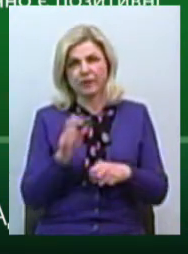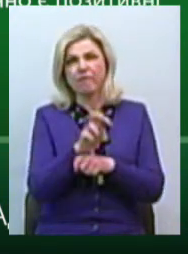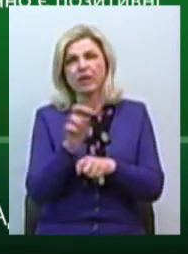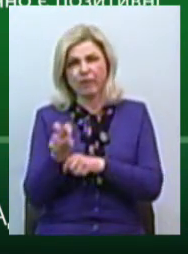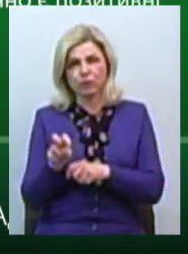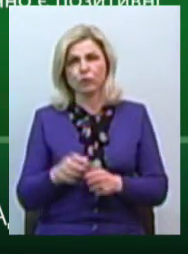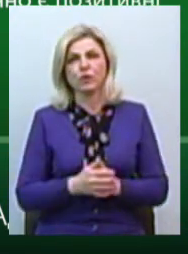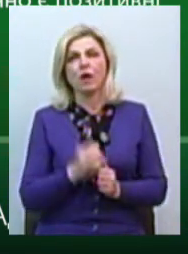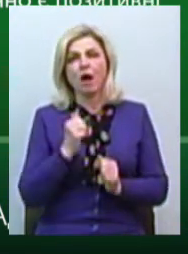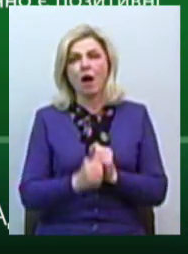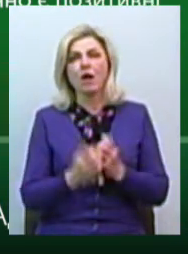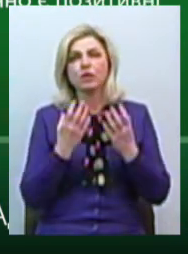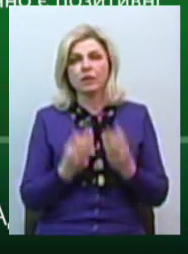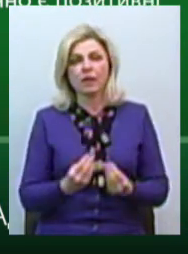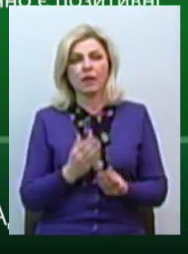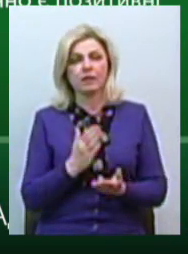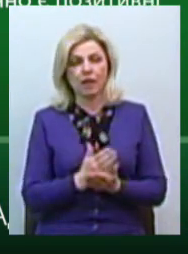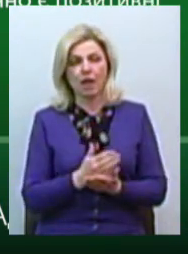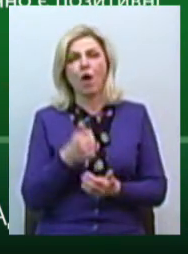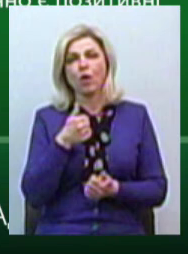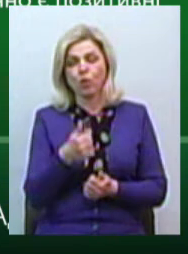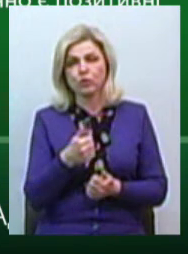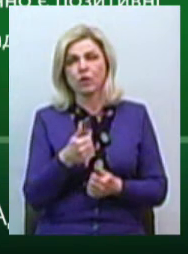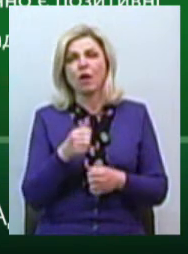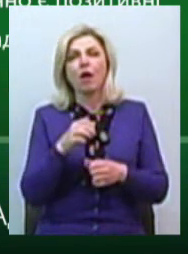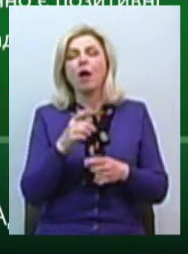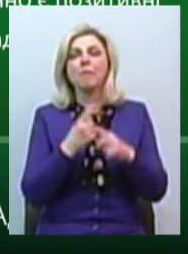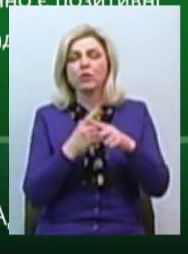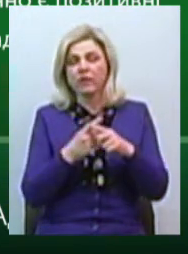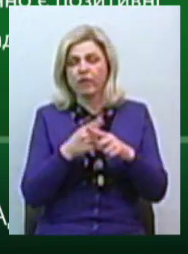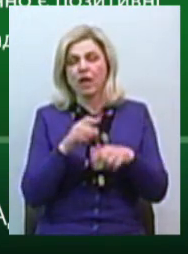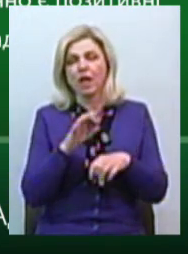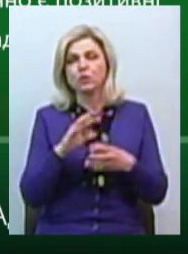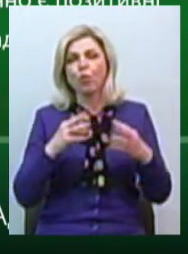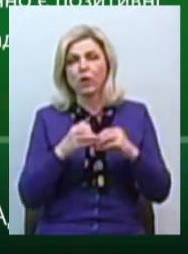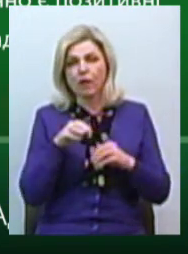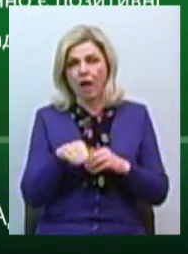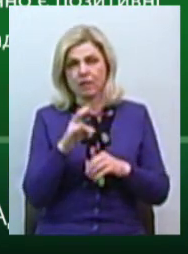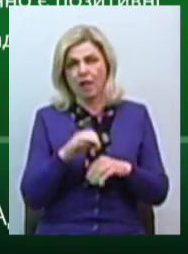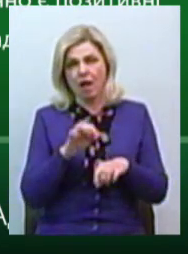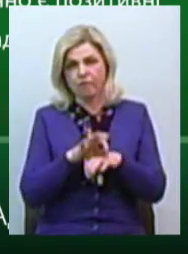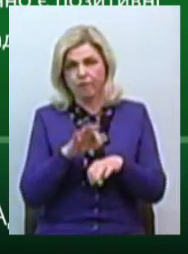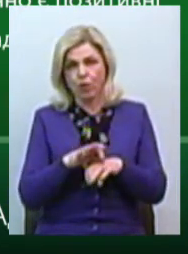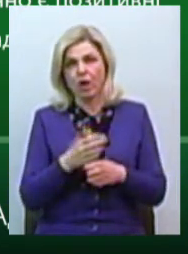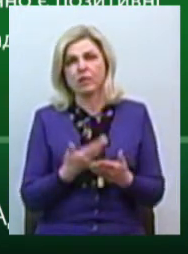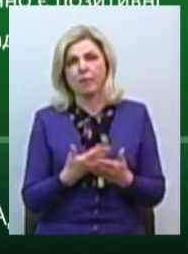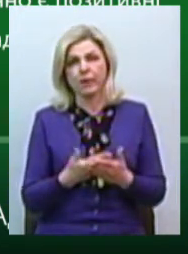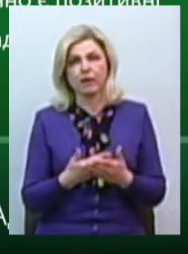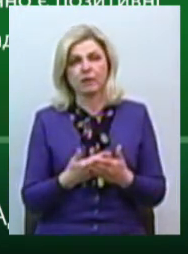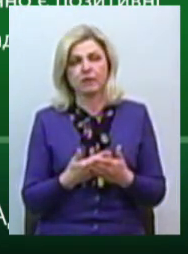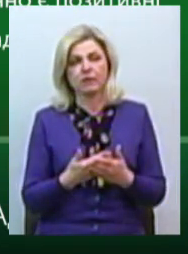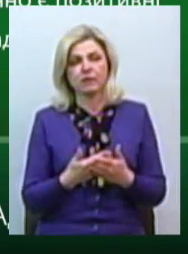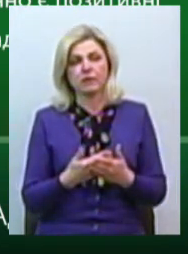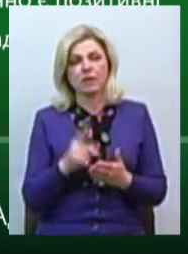відвідувачів. Щоденно є позитивні результати на захворювання на території громади. Наприклад, за